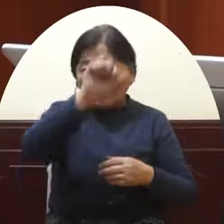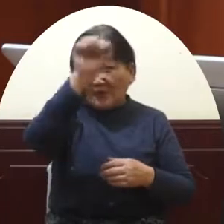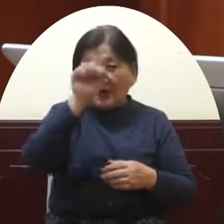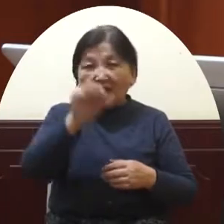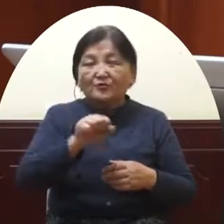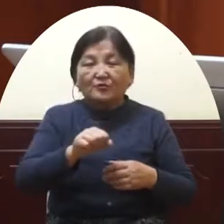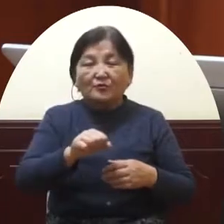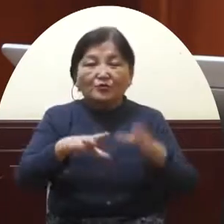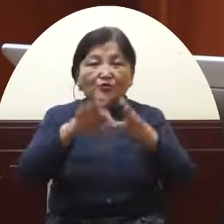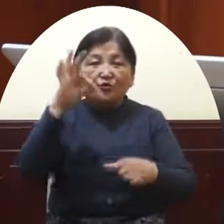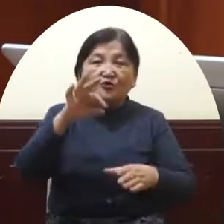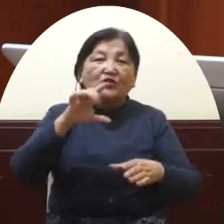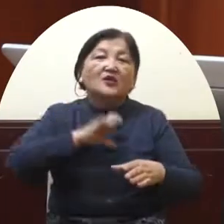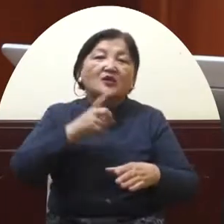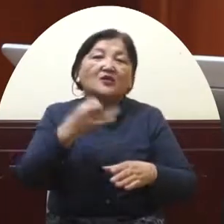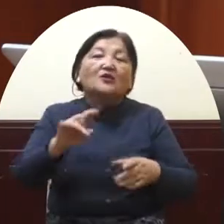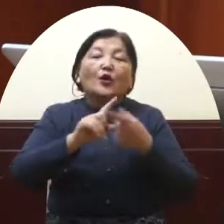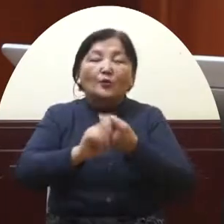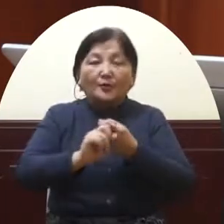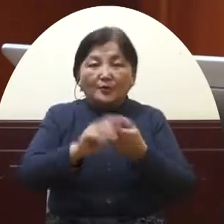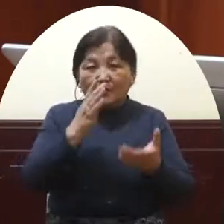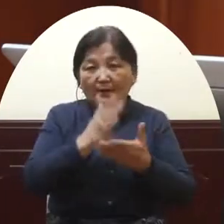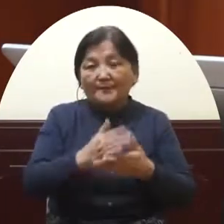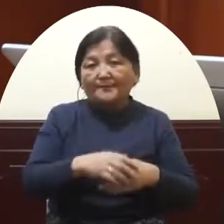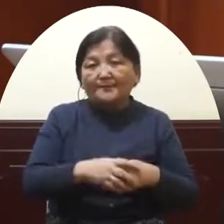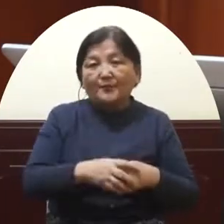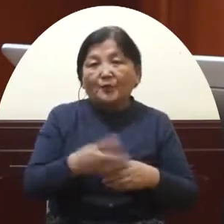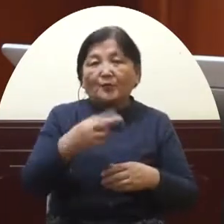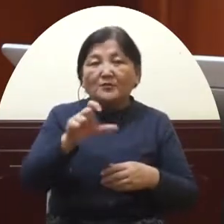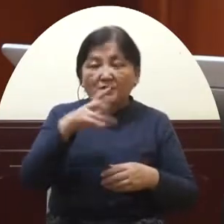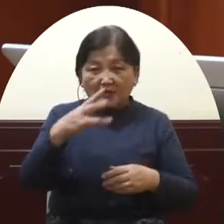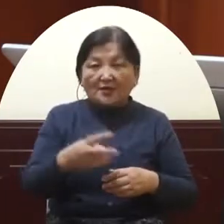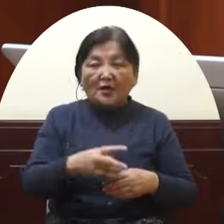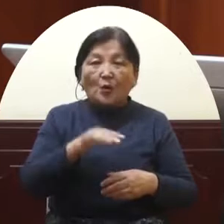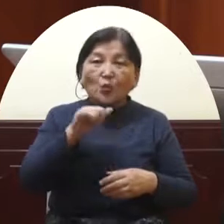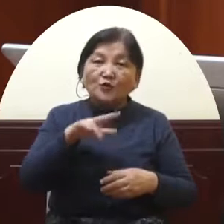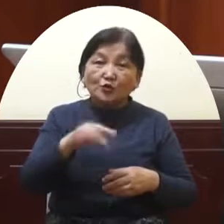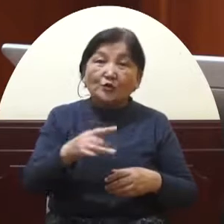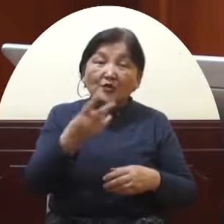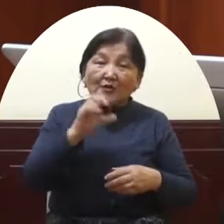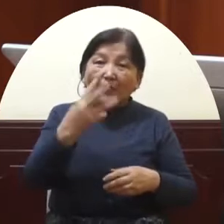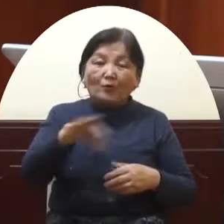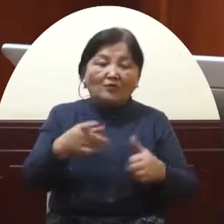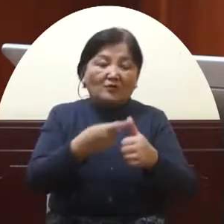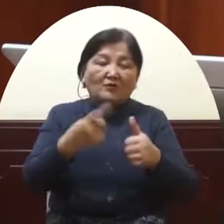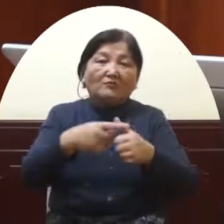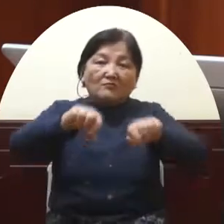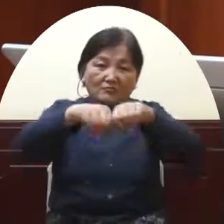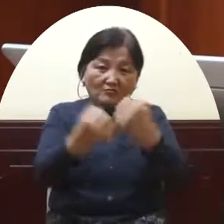эргээд сонгогчийн эрхтэй холбоотой асуудлаа гэж үзэж байгаа. Үндсэндээ ингээд улс төрийн намууд нэр хүндээ алдсан байна.